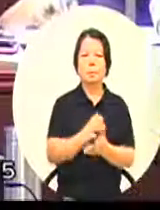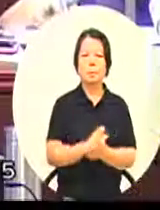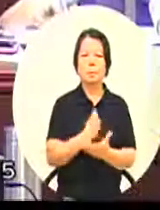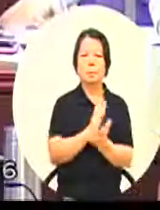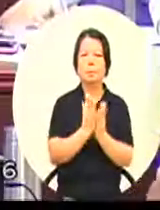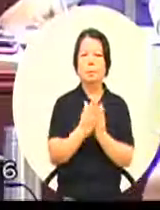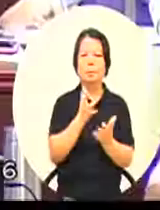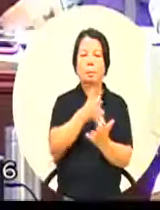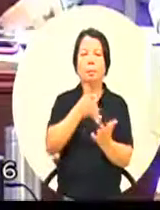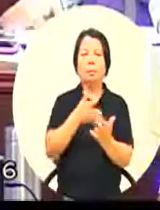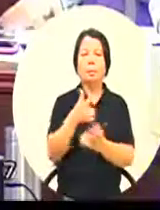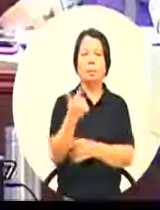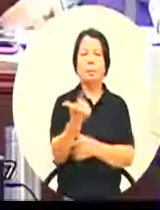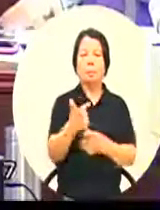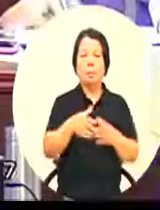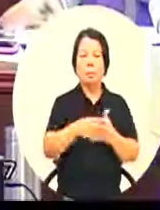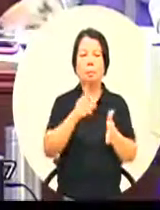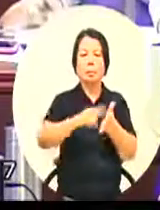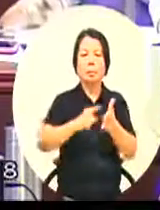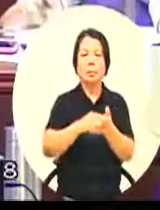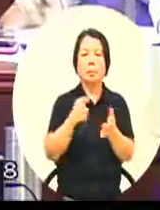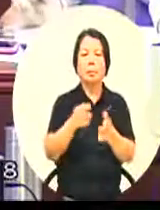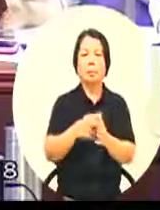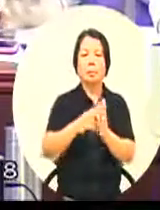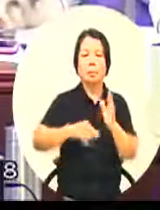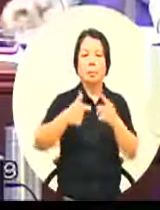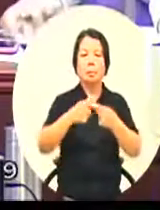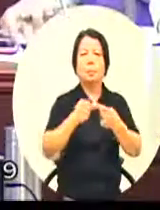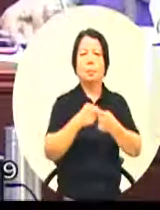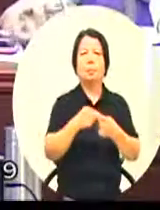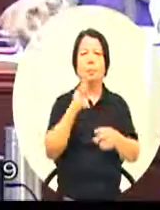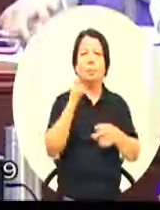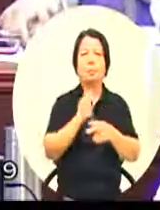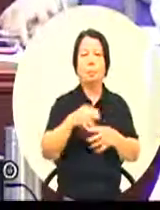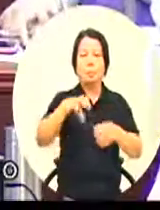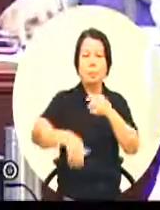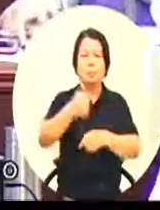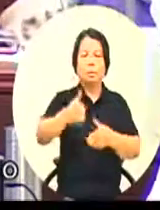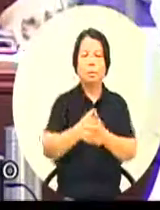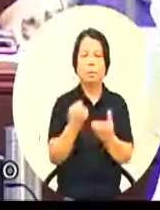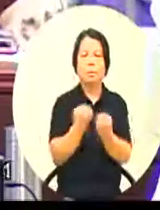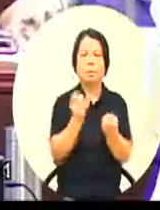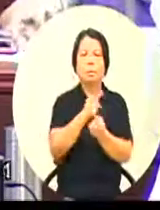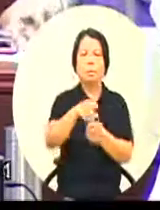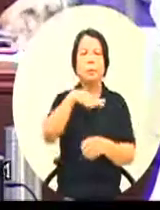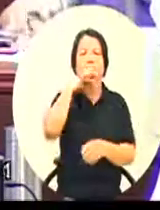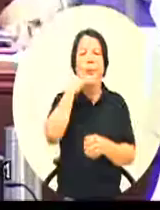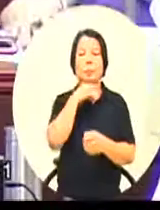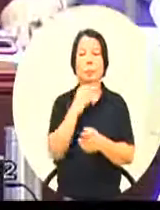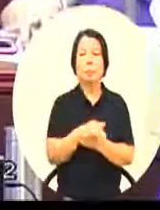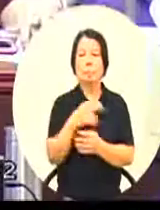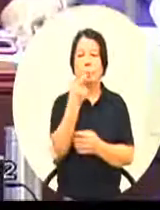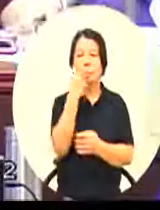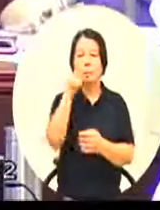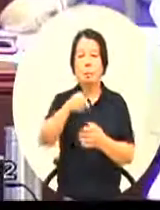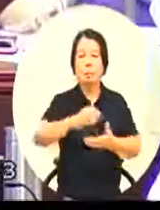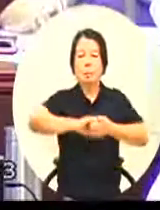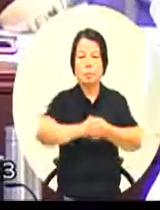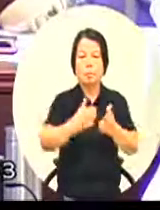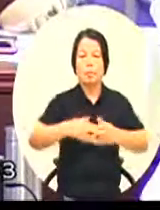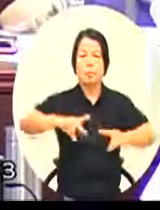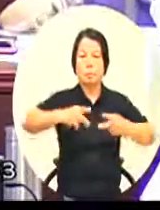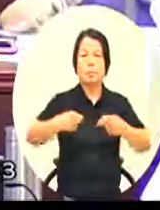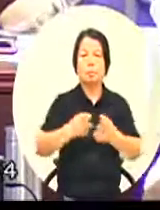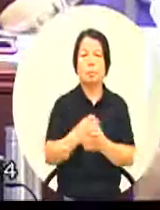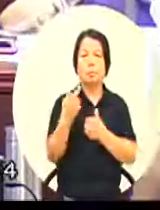哦，我先从比较简单的先来说，因为局长信箱如果发生有这个事情，我们等一下就会查出来。跟他们说一定要改进要